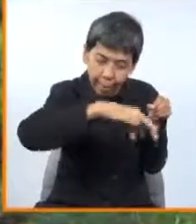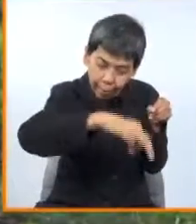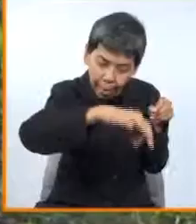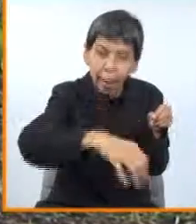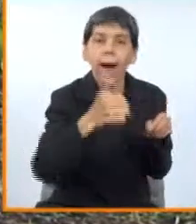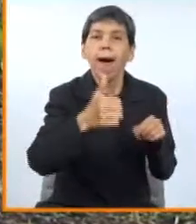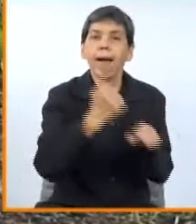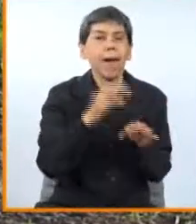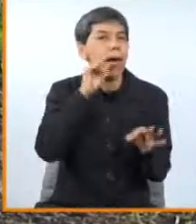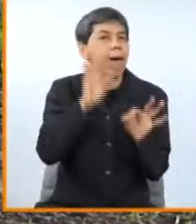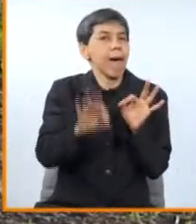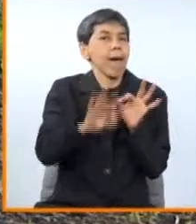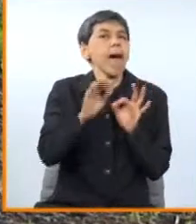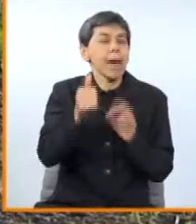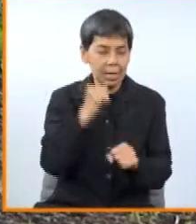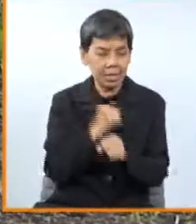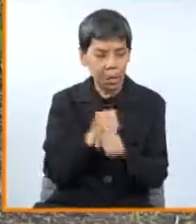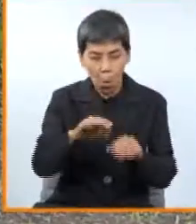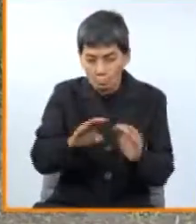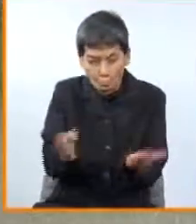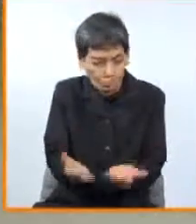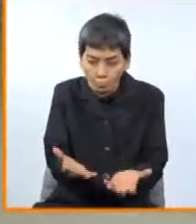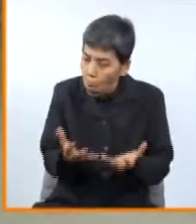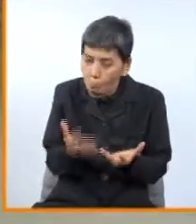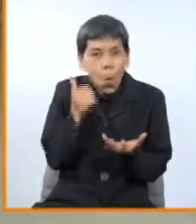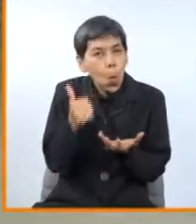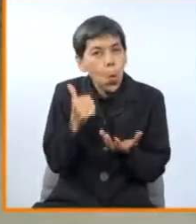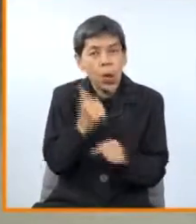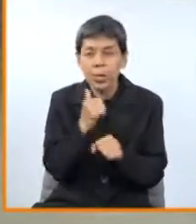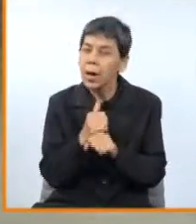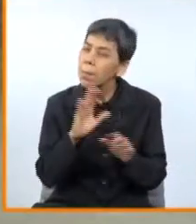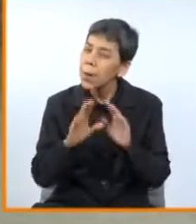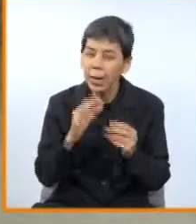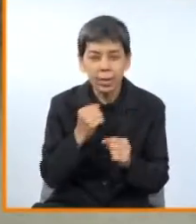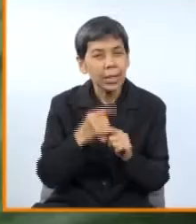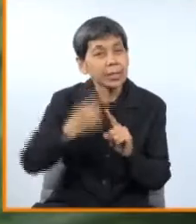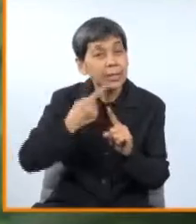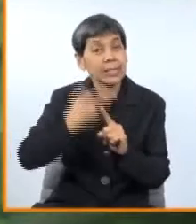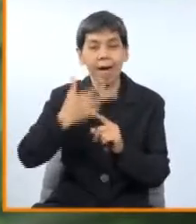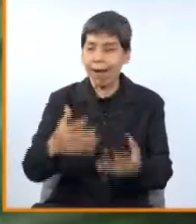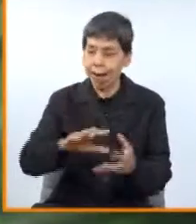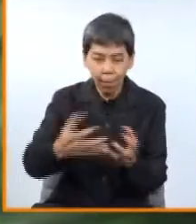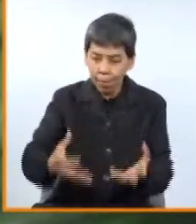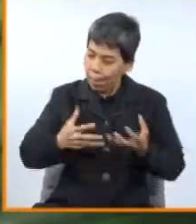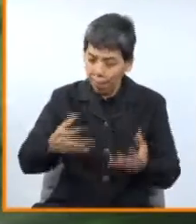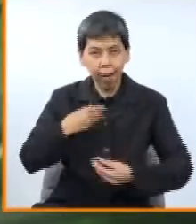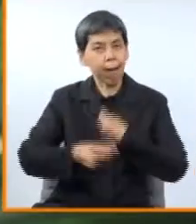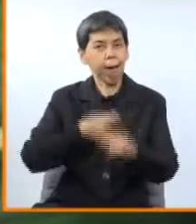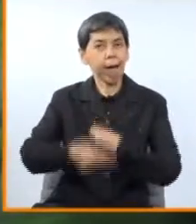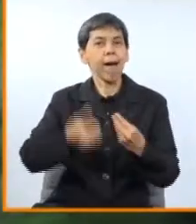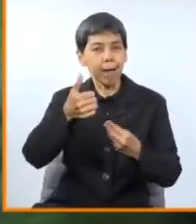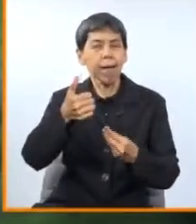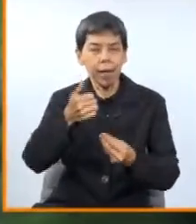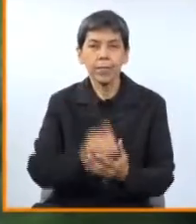ำถือว่าลงทุนไม่มากแต่ได้ผลผลิตคุ้มค่าเพียงใช้ระยะเวลาปลูก3เดือนก็สามารถเก็บเกี่ยวส่งขาย